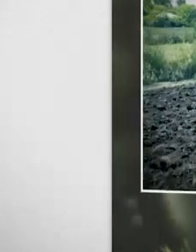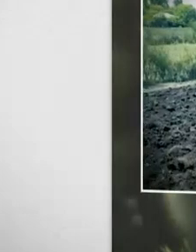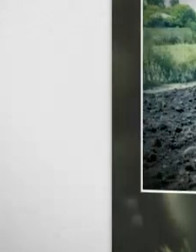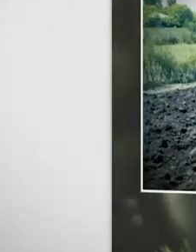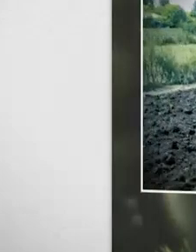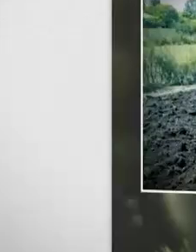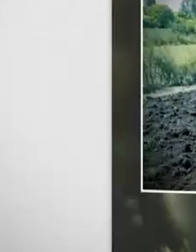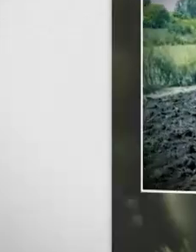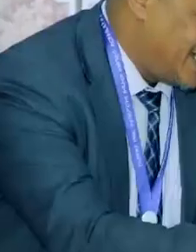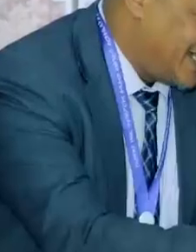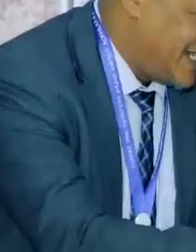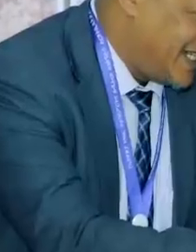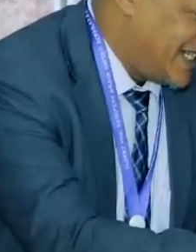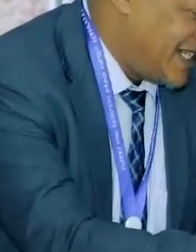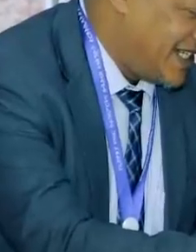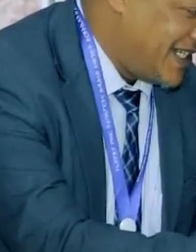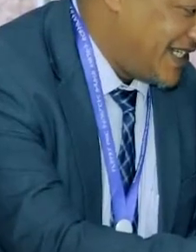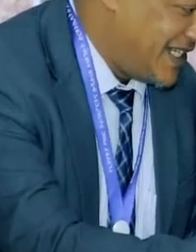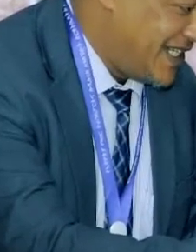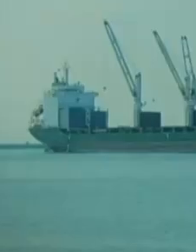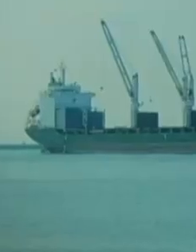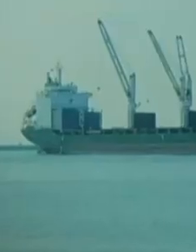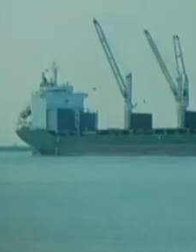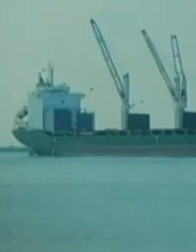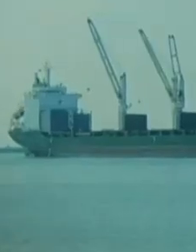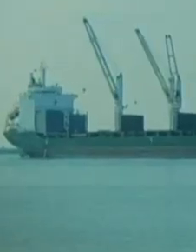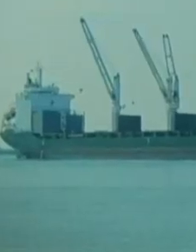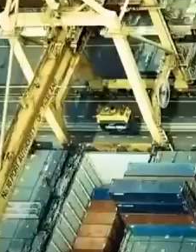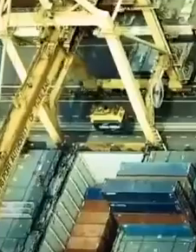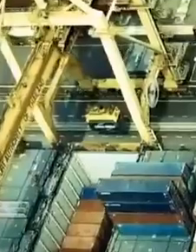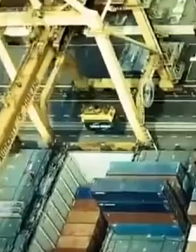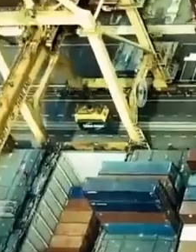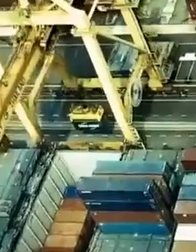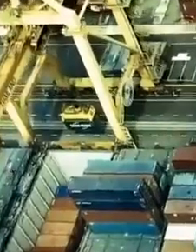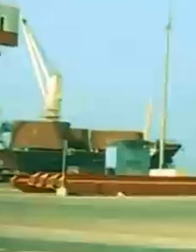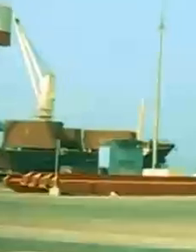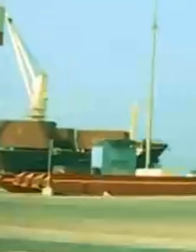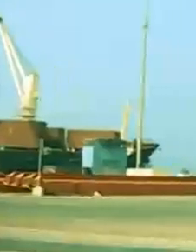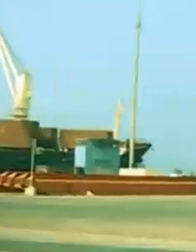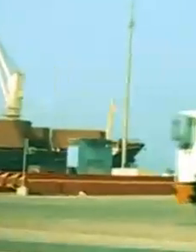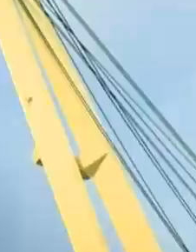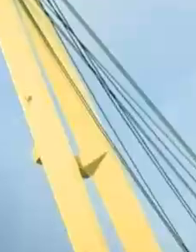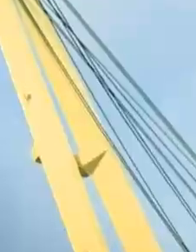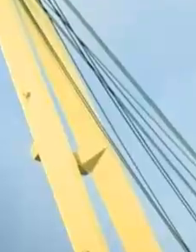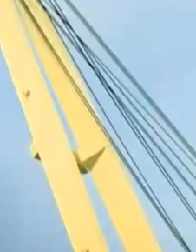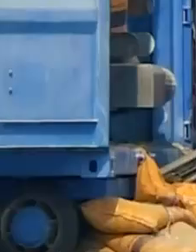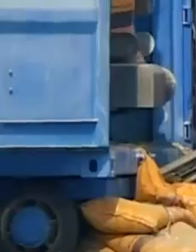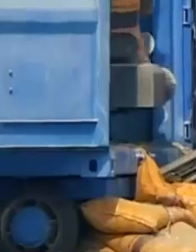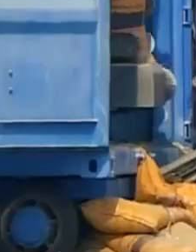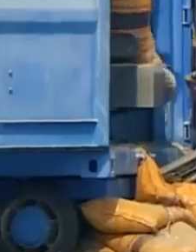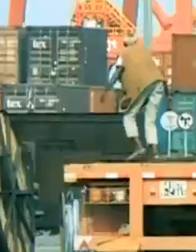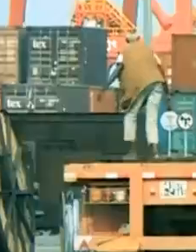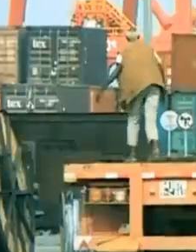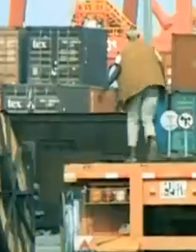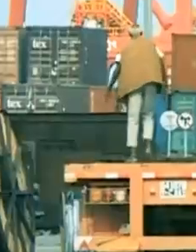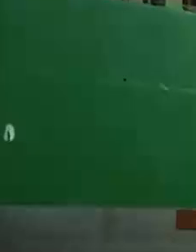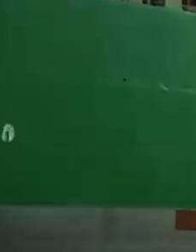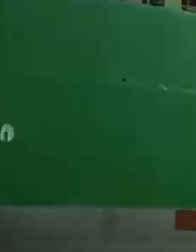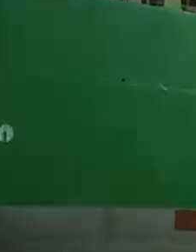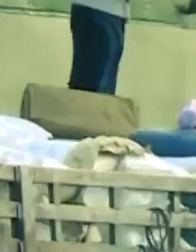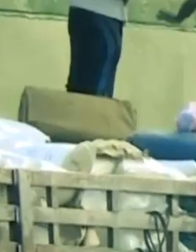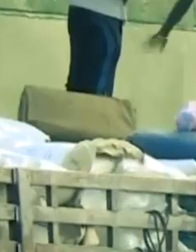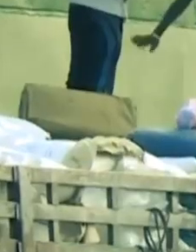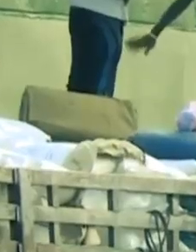የተዋበቅድ ማቀድ ብቻውን የተሻለ ውጤት ለማምጣት ዋስትና አይደለም። በዘመኑ ዓለም እቅዳችንን እቅዳቸው አድርጎ የሚሰሩ አስተማማኝ ዘመኑን